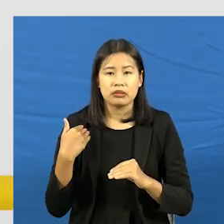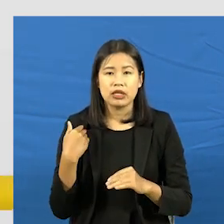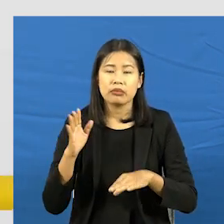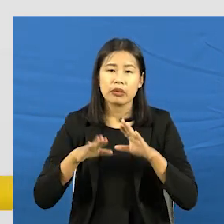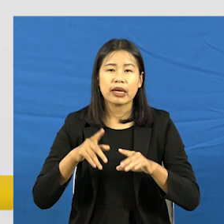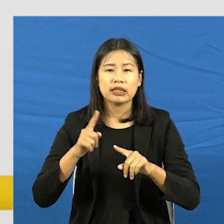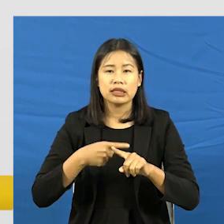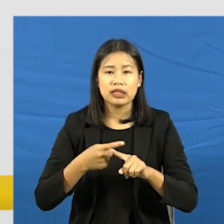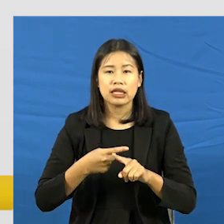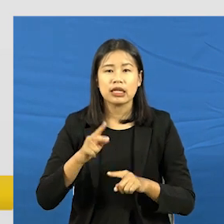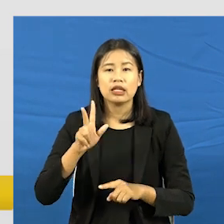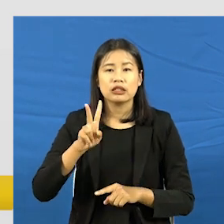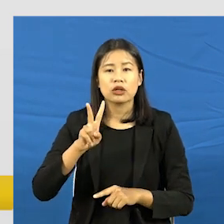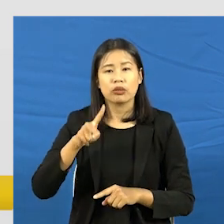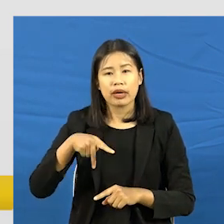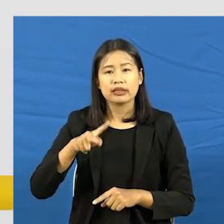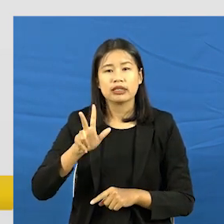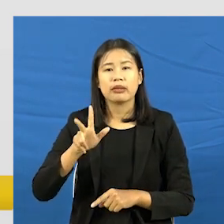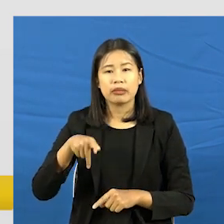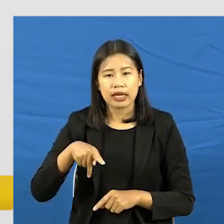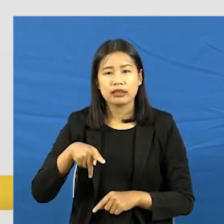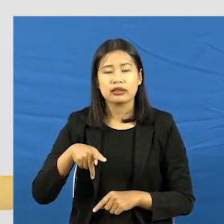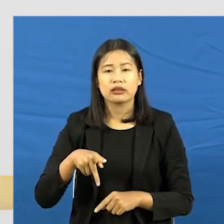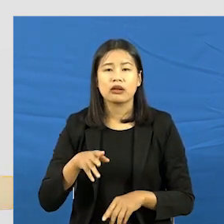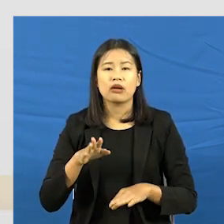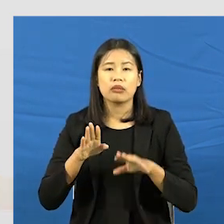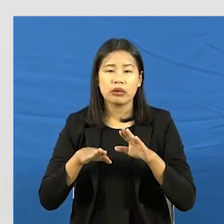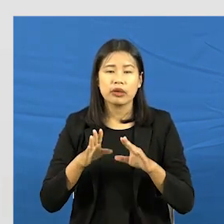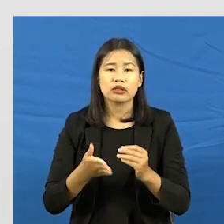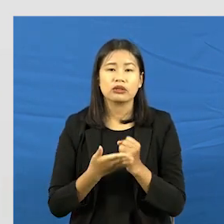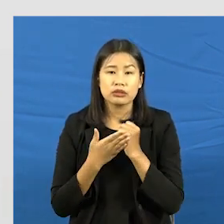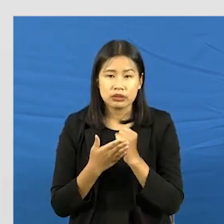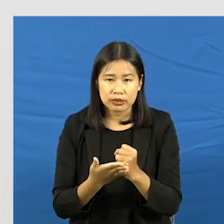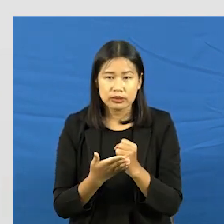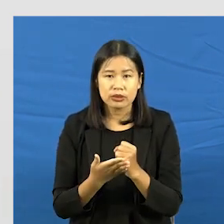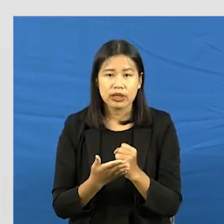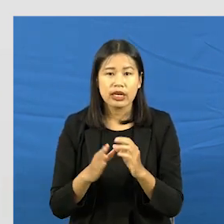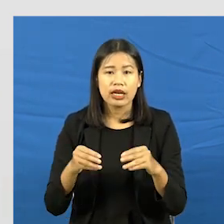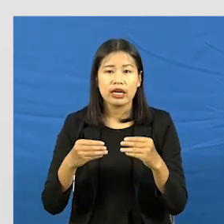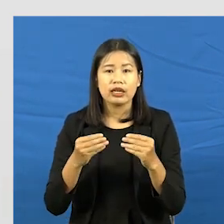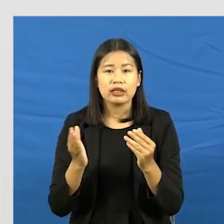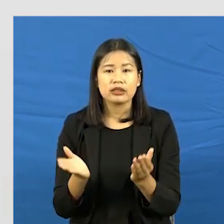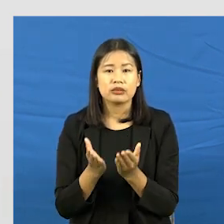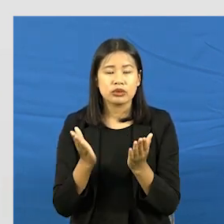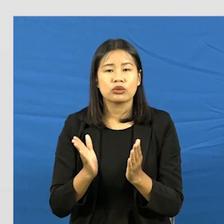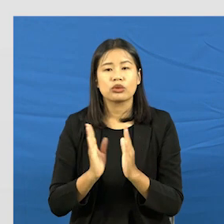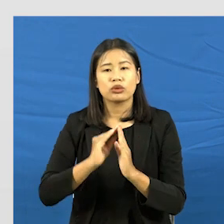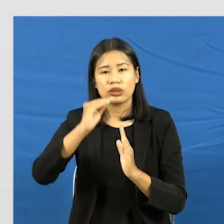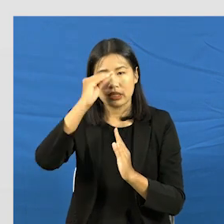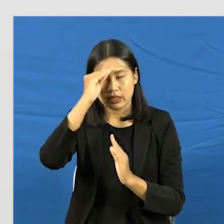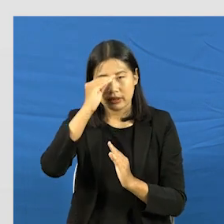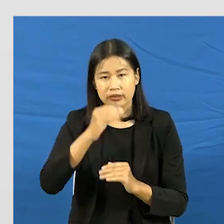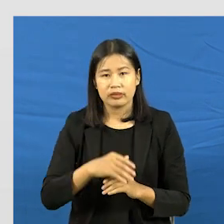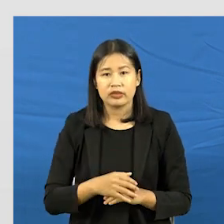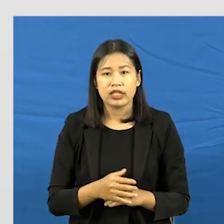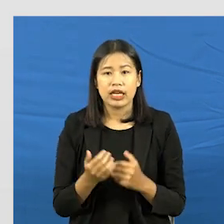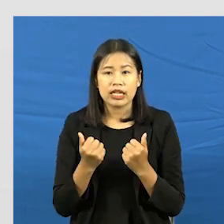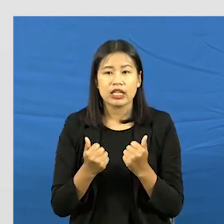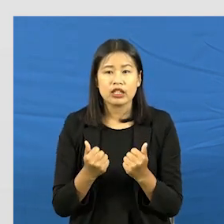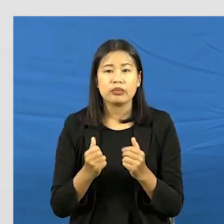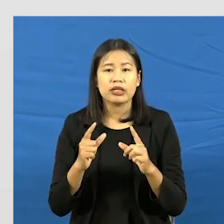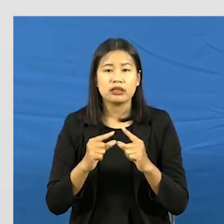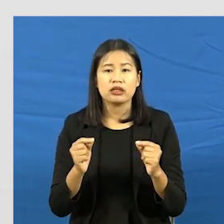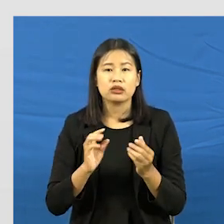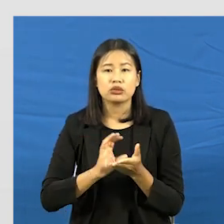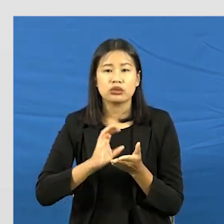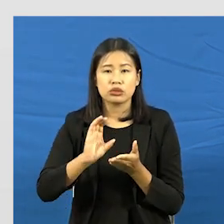าเป็นการดูแลช่วยเหลือนักศึกษาอีกทางหนึ่งนะครับอันนี้ก็เป็นรายละเอียดของเรื่องทุนซึ่งถ้าหากว่านักศึกษาสนใจนะครับ